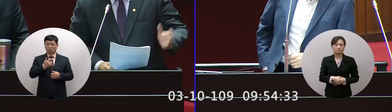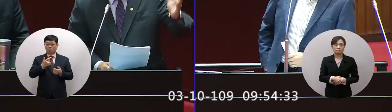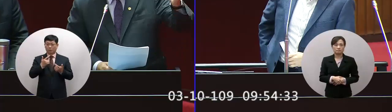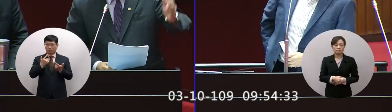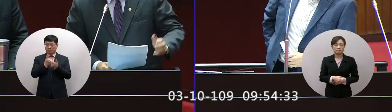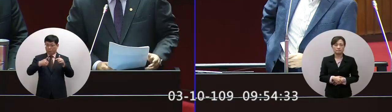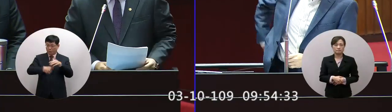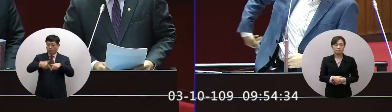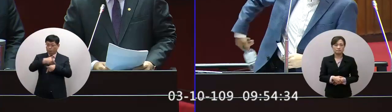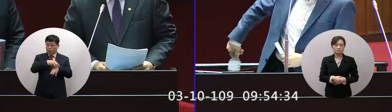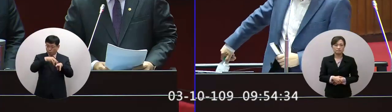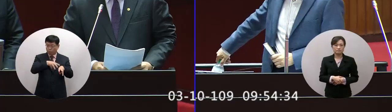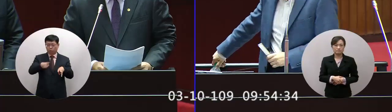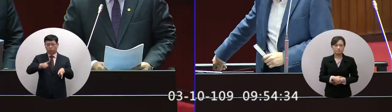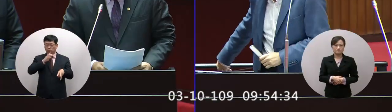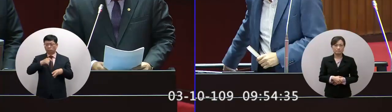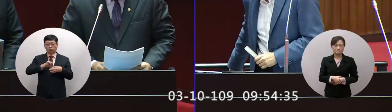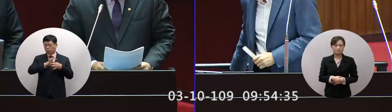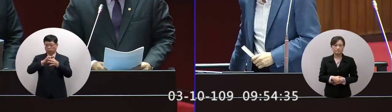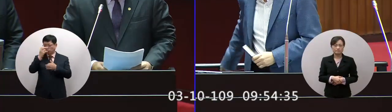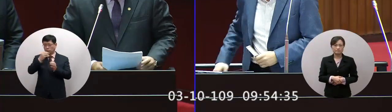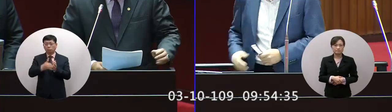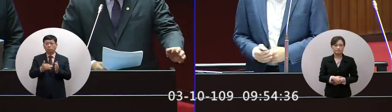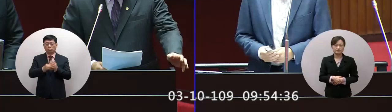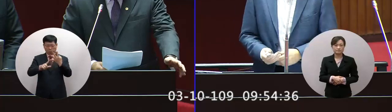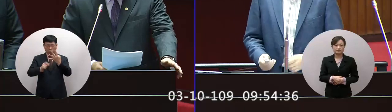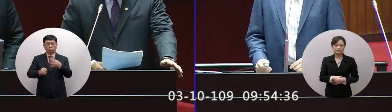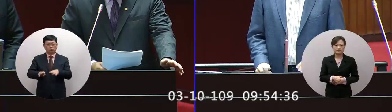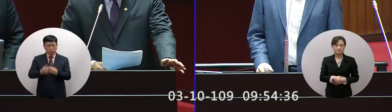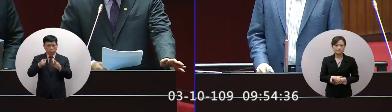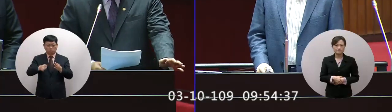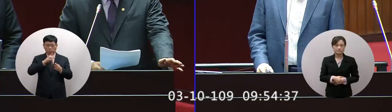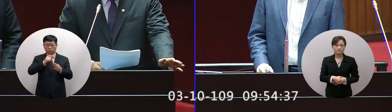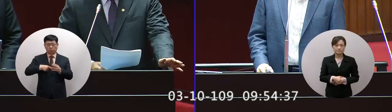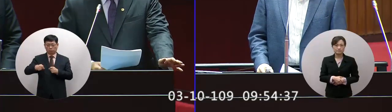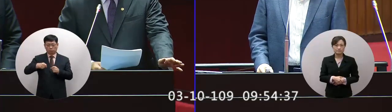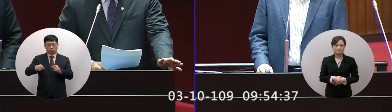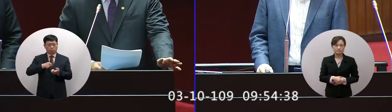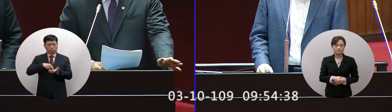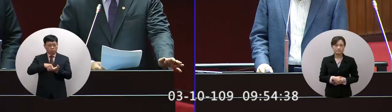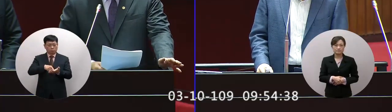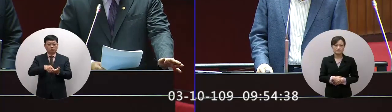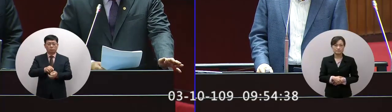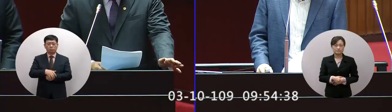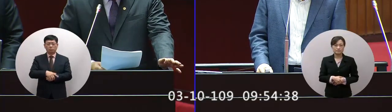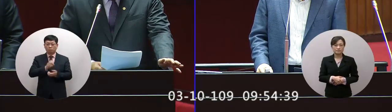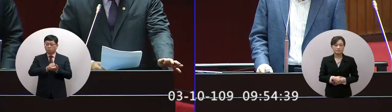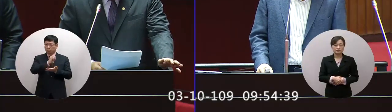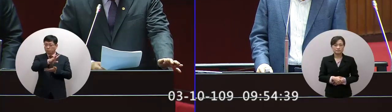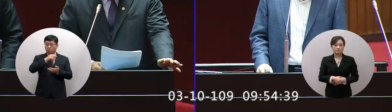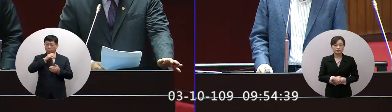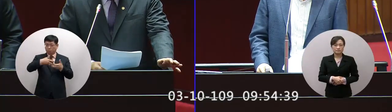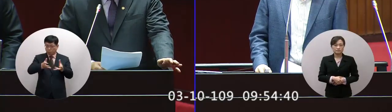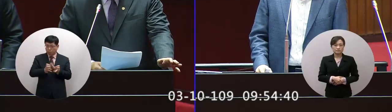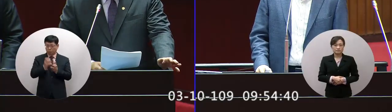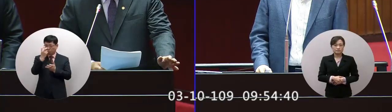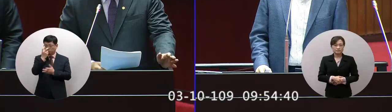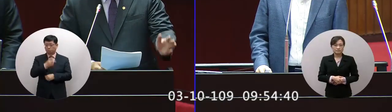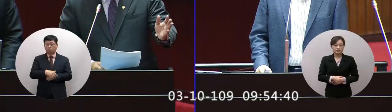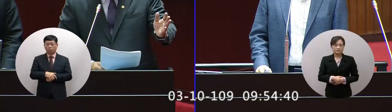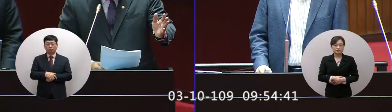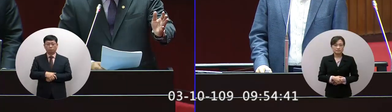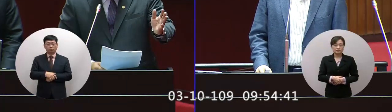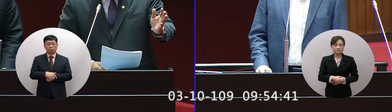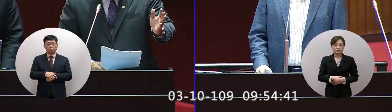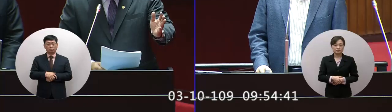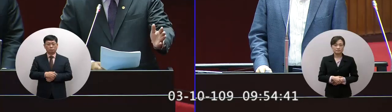出就是已经通过可研，现在四月就会进行这个建设计划来报部审查。那有